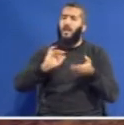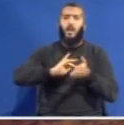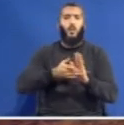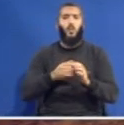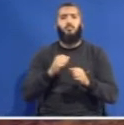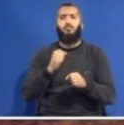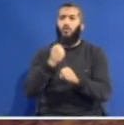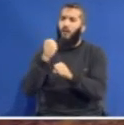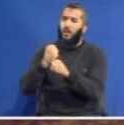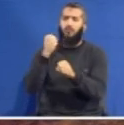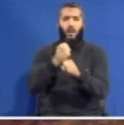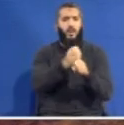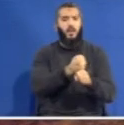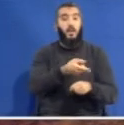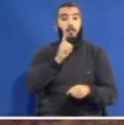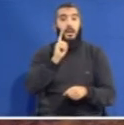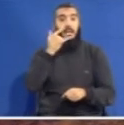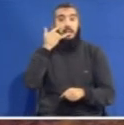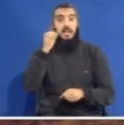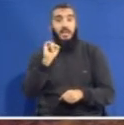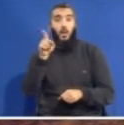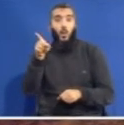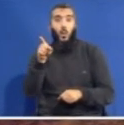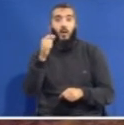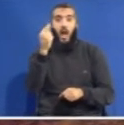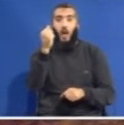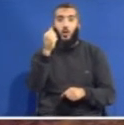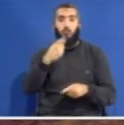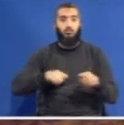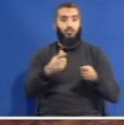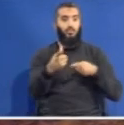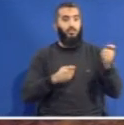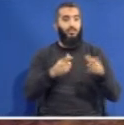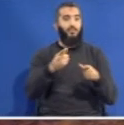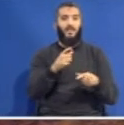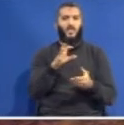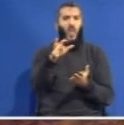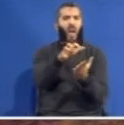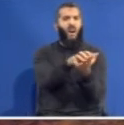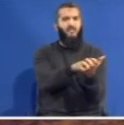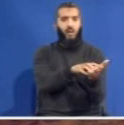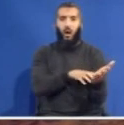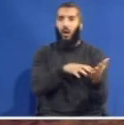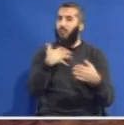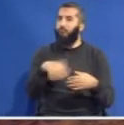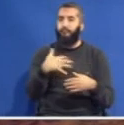إلى أمور كثيرة، ولكن إلى أن يصرف المال تجده شحيحا بخيلا.